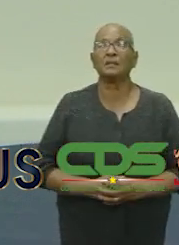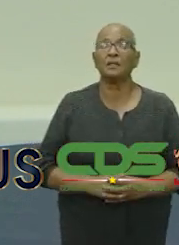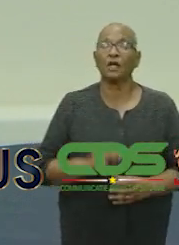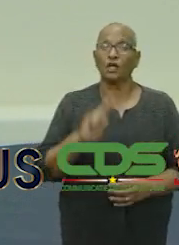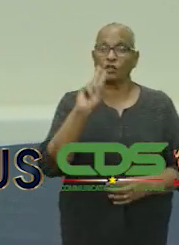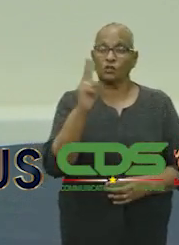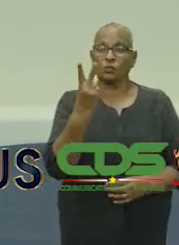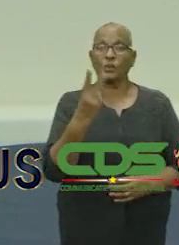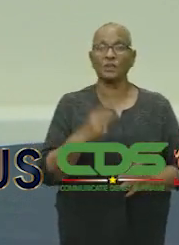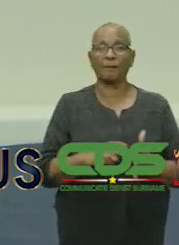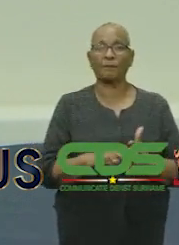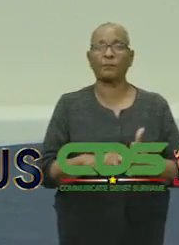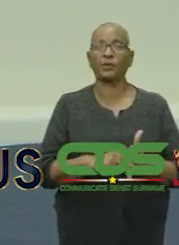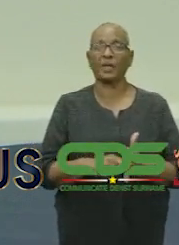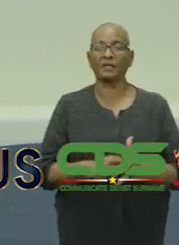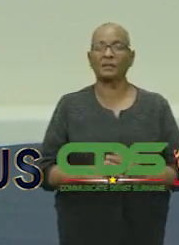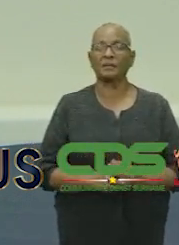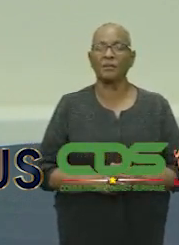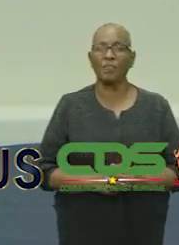project